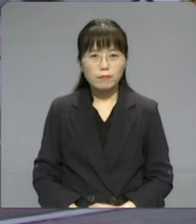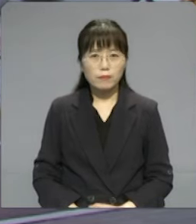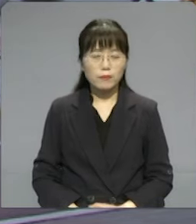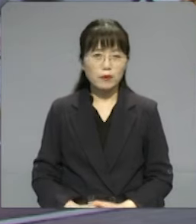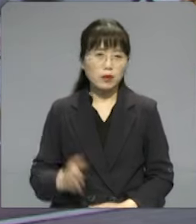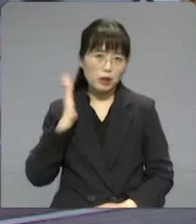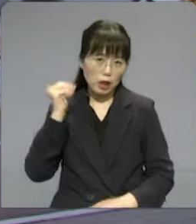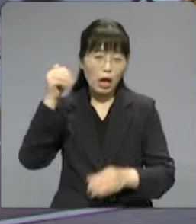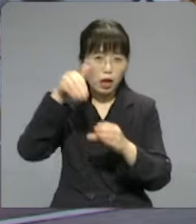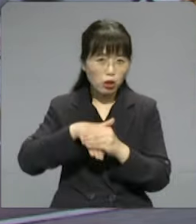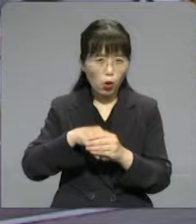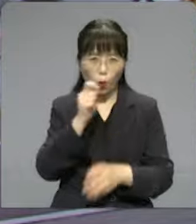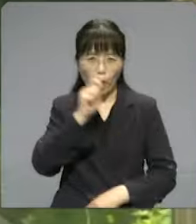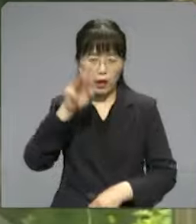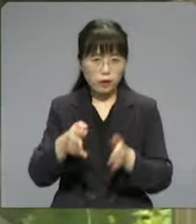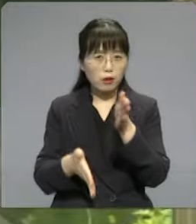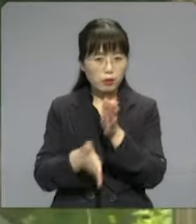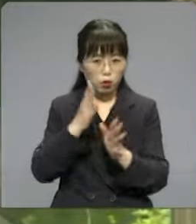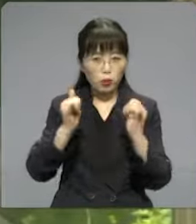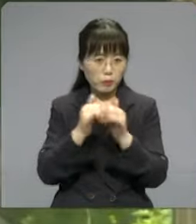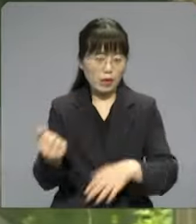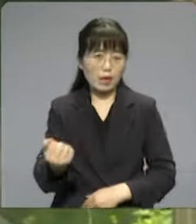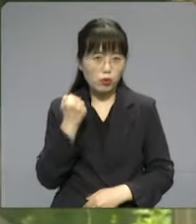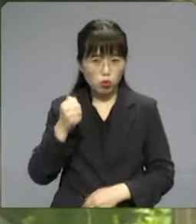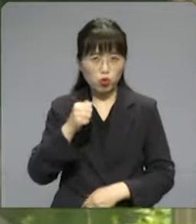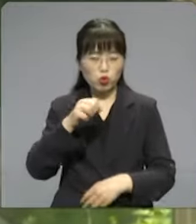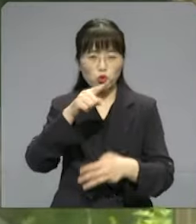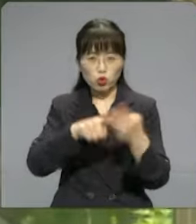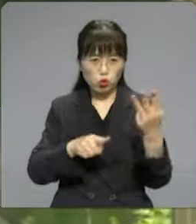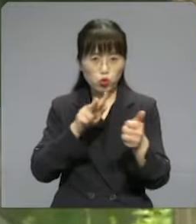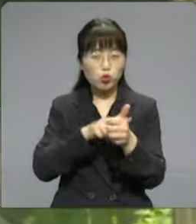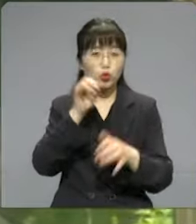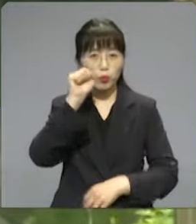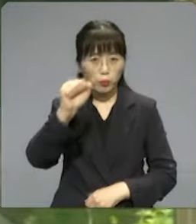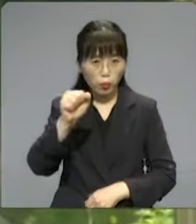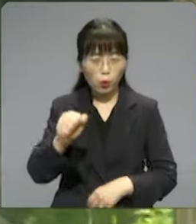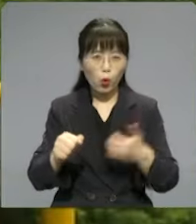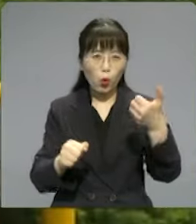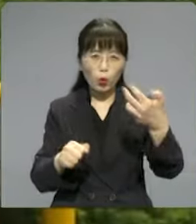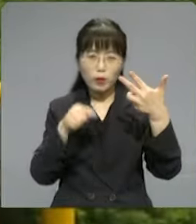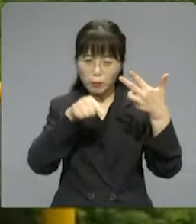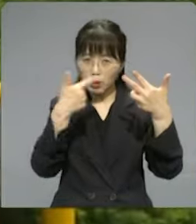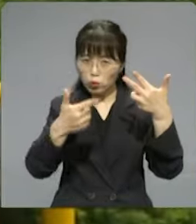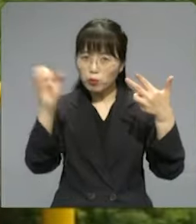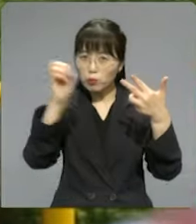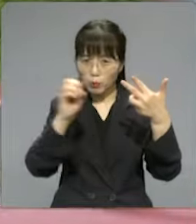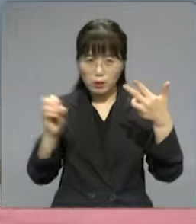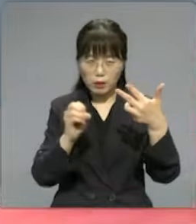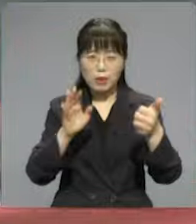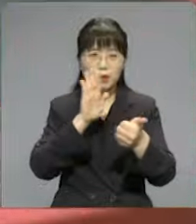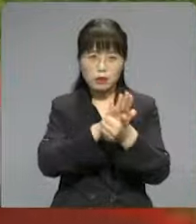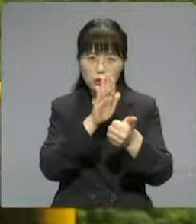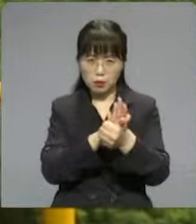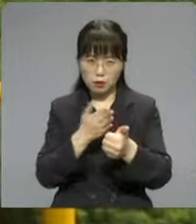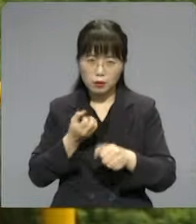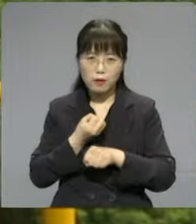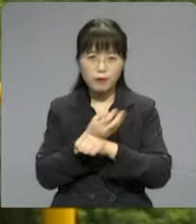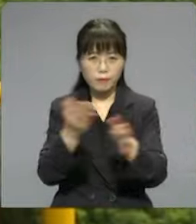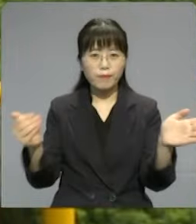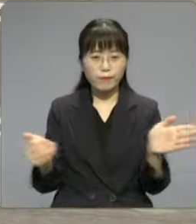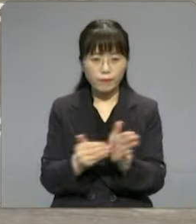지난 대선에서 과천시는 국민의힘 윤석열 후보에게 57.6%의 지지를